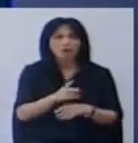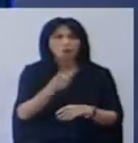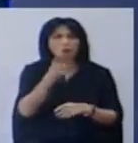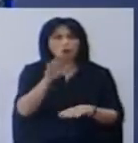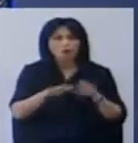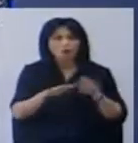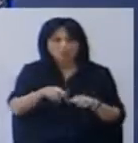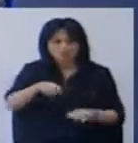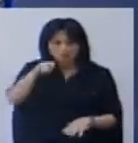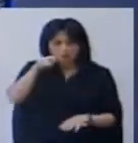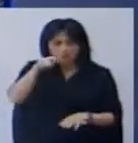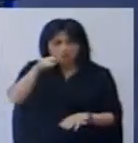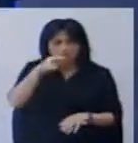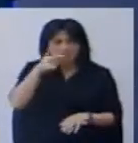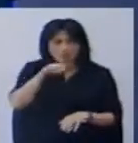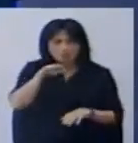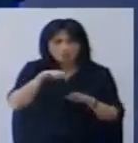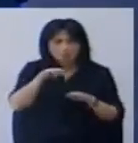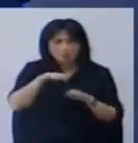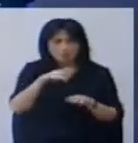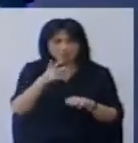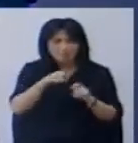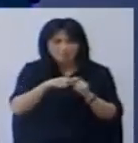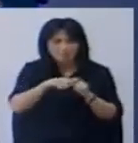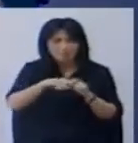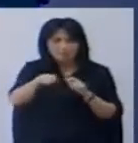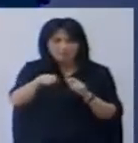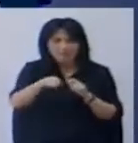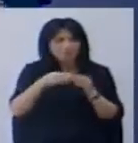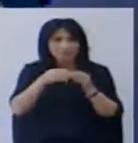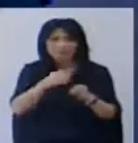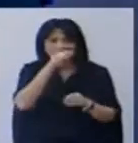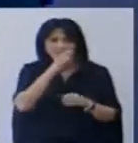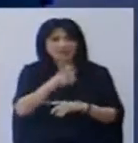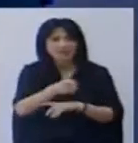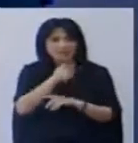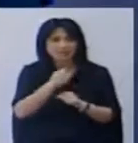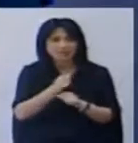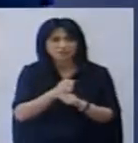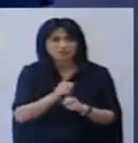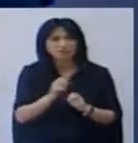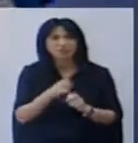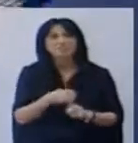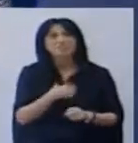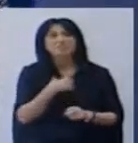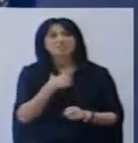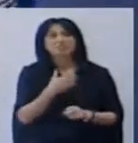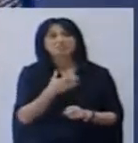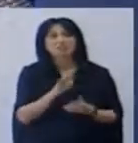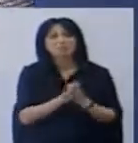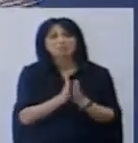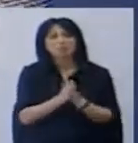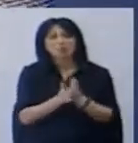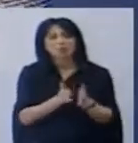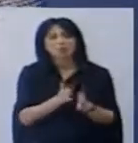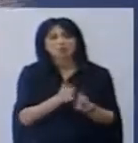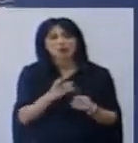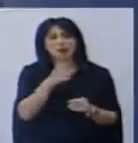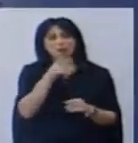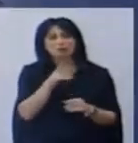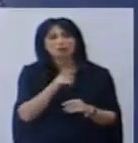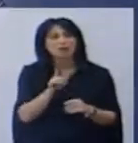თევზს უწონიან გრამობაში, 300 მეტრის მიღმა ვერ გადის მეთევზე და იქაც არის საშინელი პირობები. ამ დროს